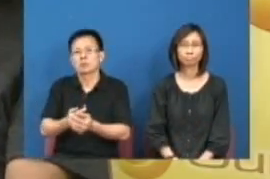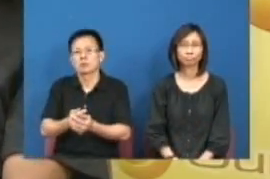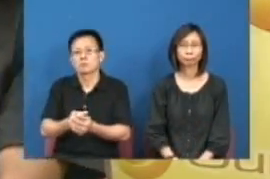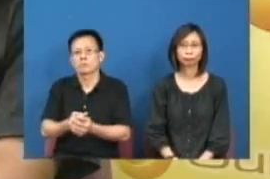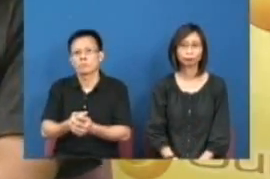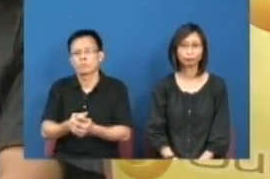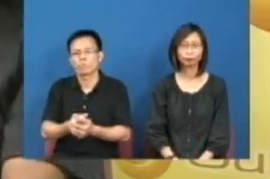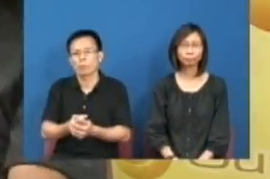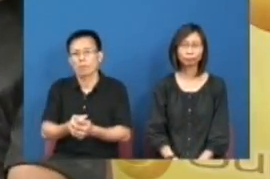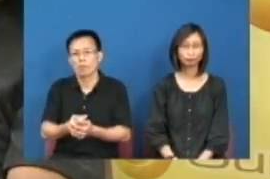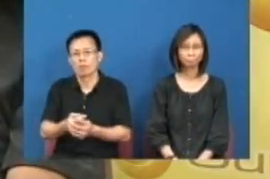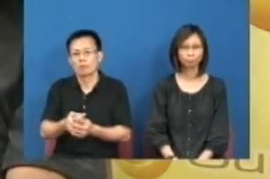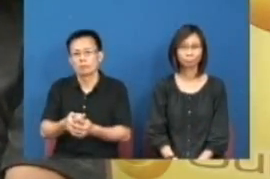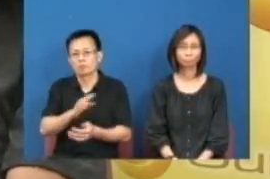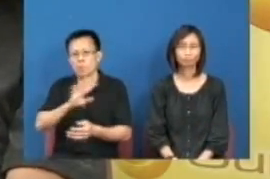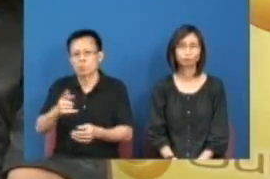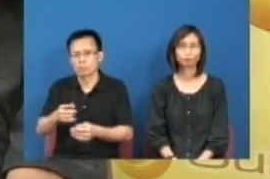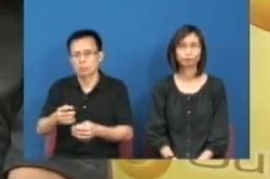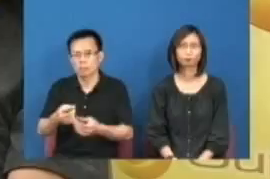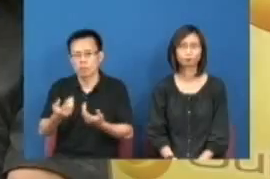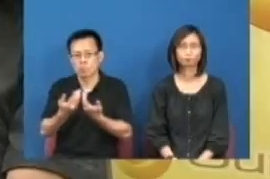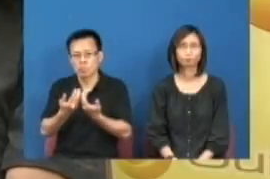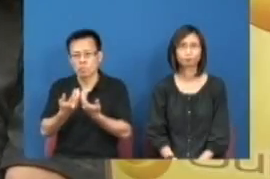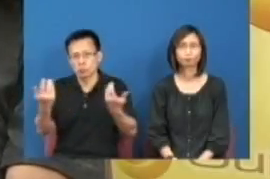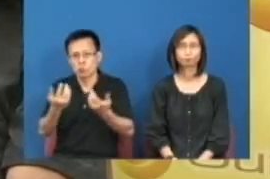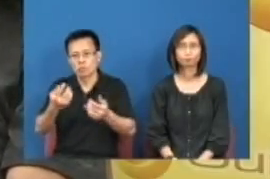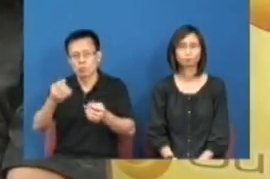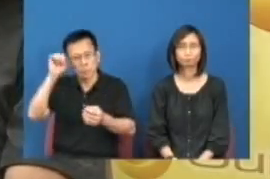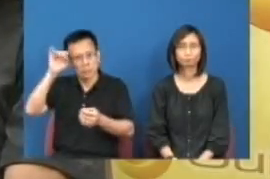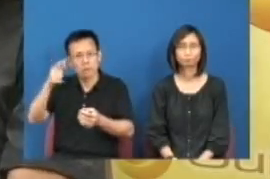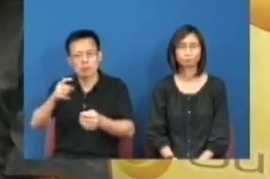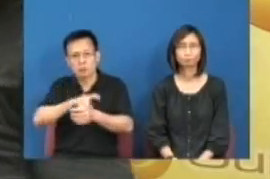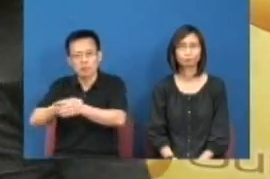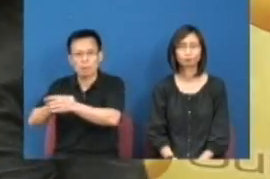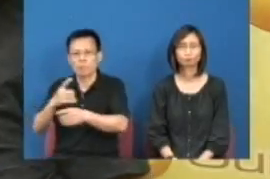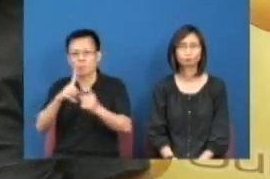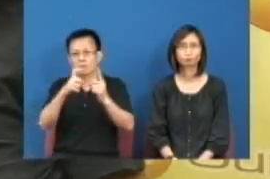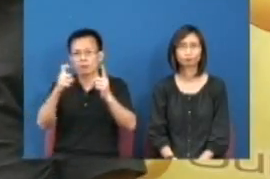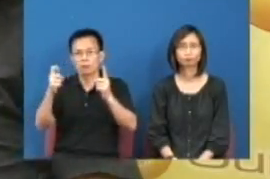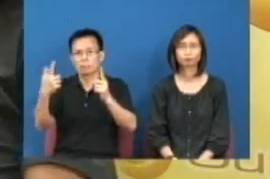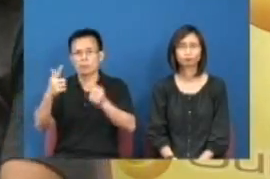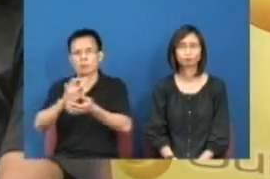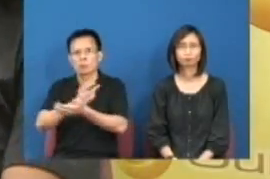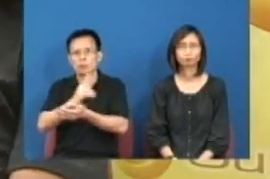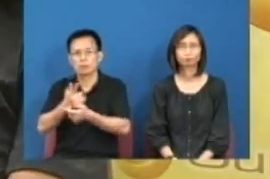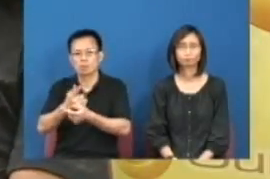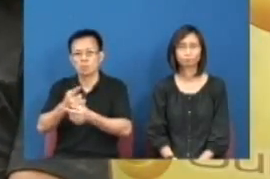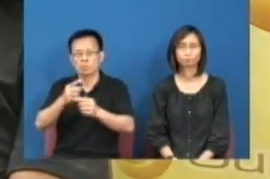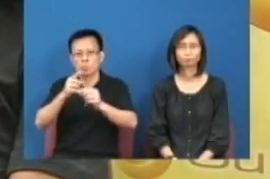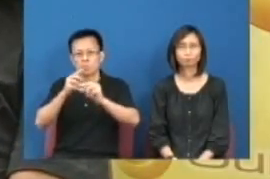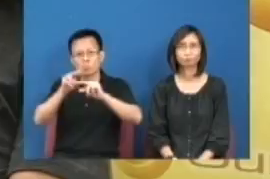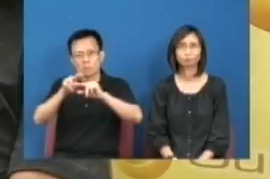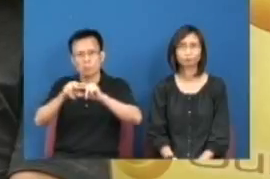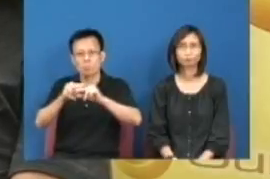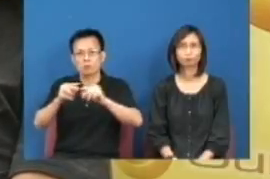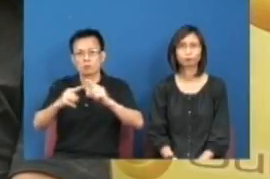者可以拉得嘅係咪？就係成個咁樣跟隨，好似1998年中國民主黨